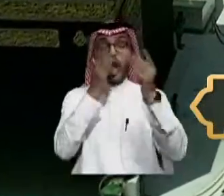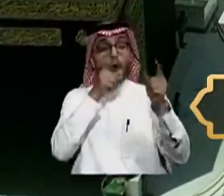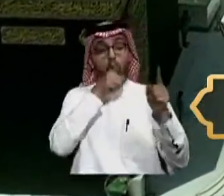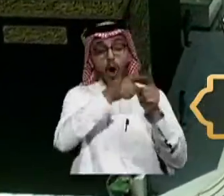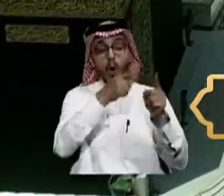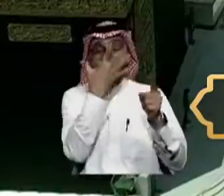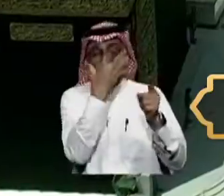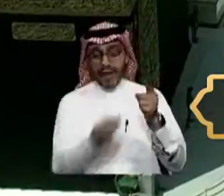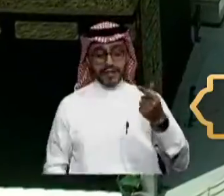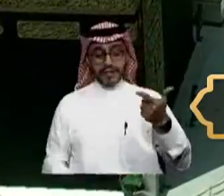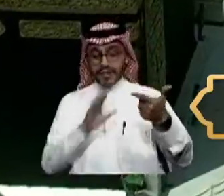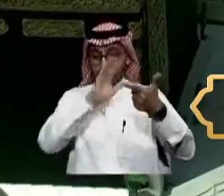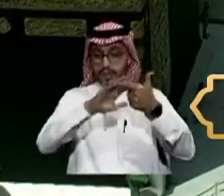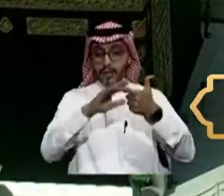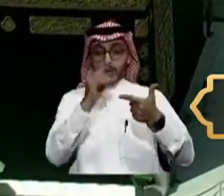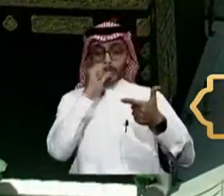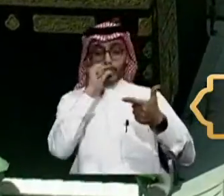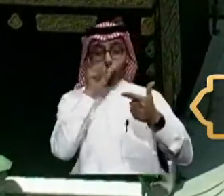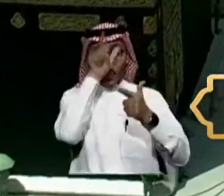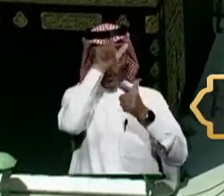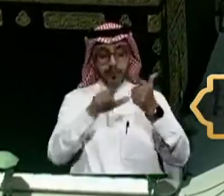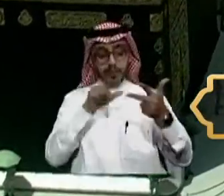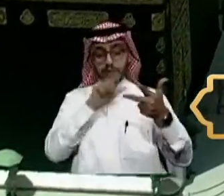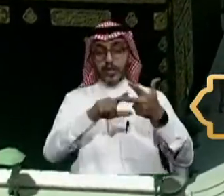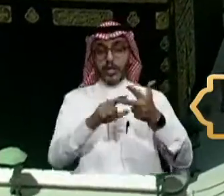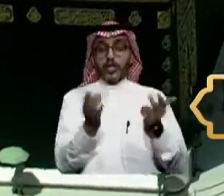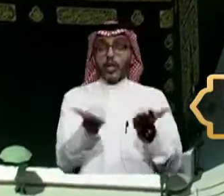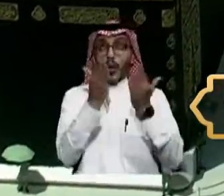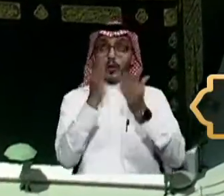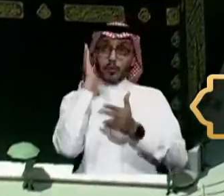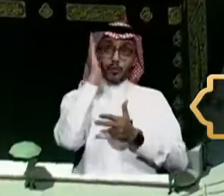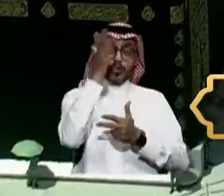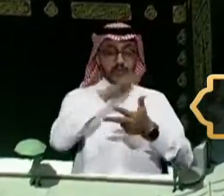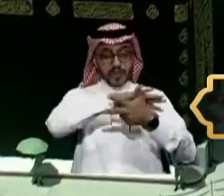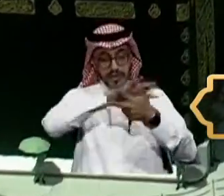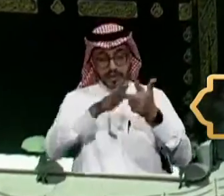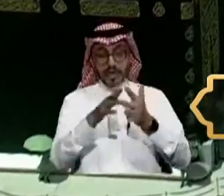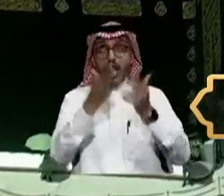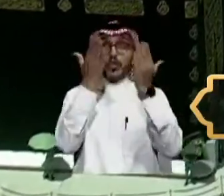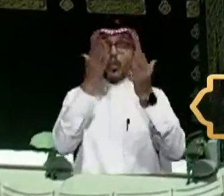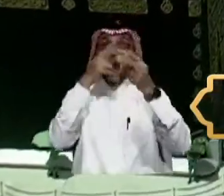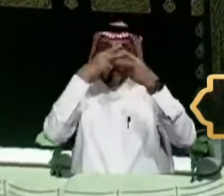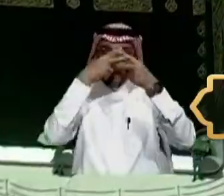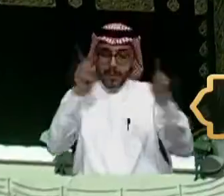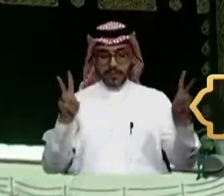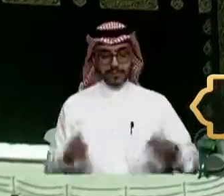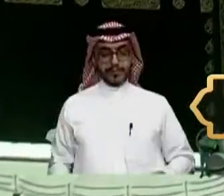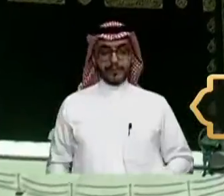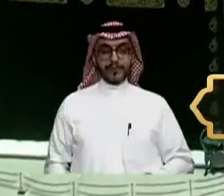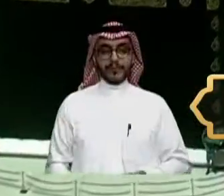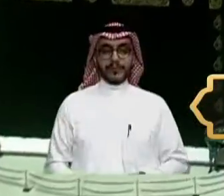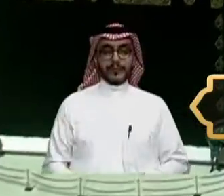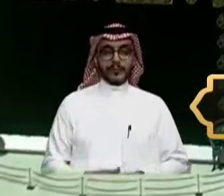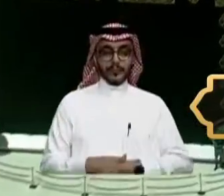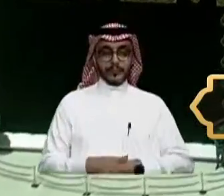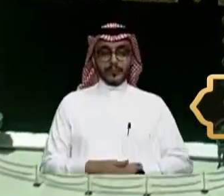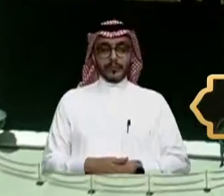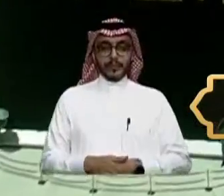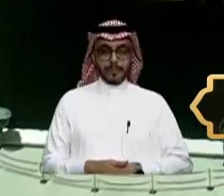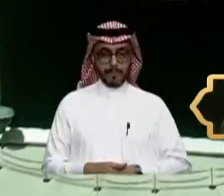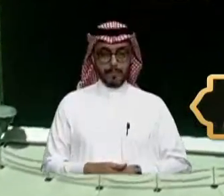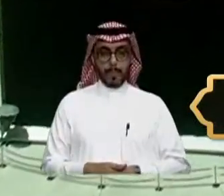لولده ودعوه الصائم ودعوه المسافر اخرجه البيهقي في السنن الكبرى